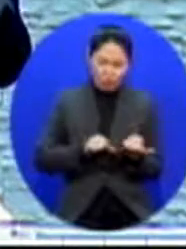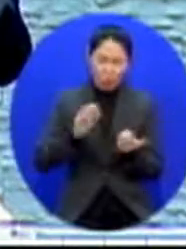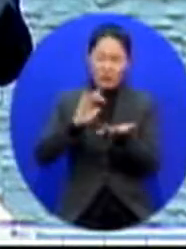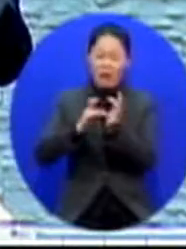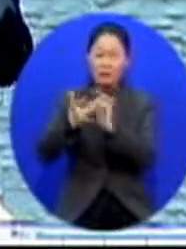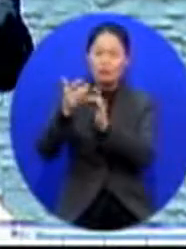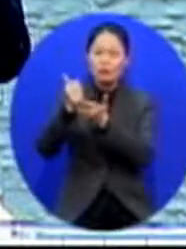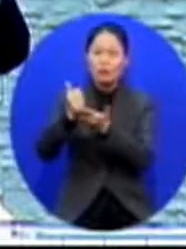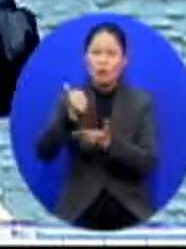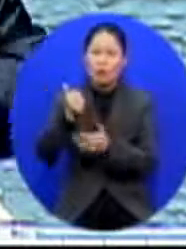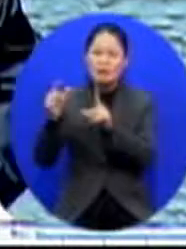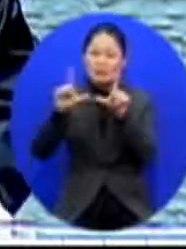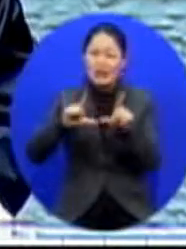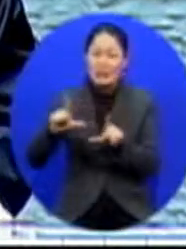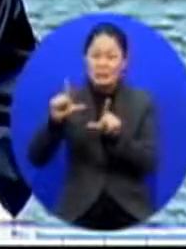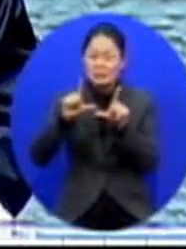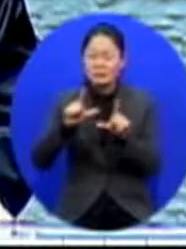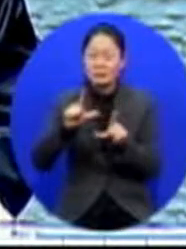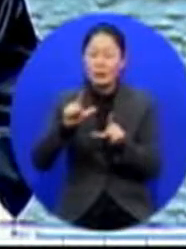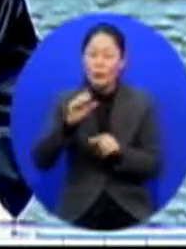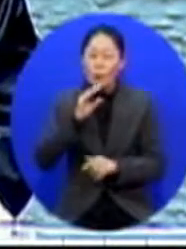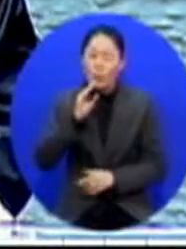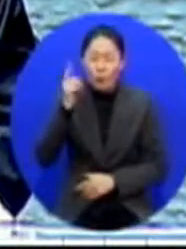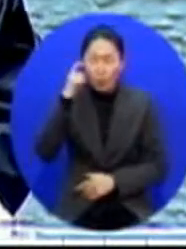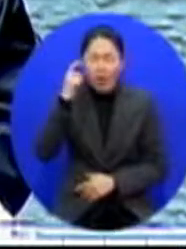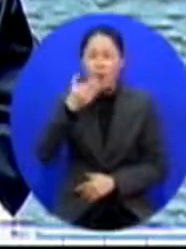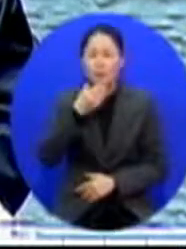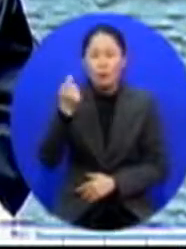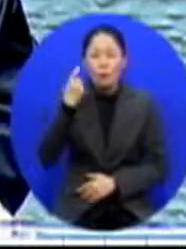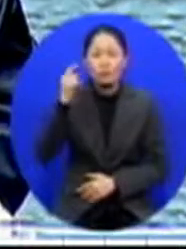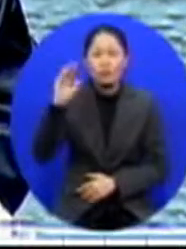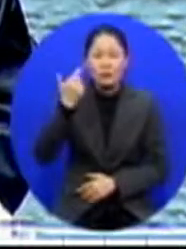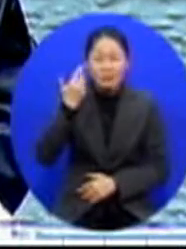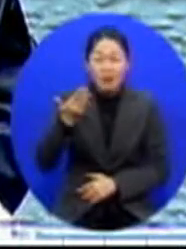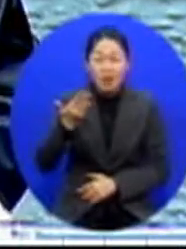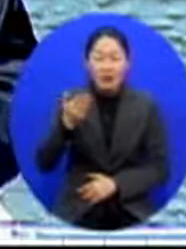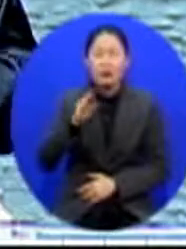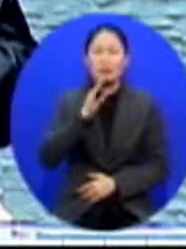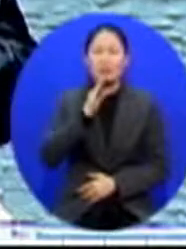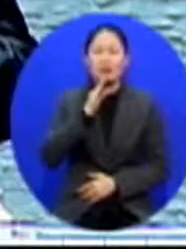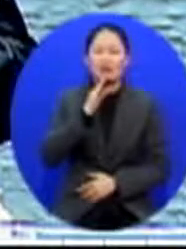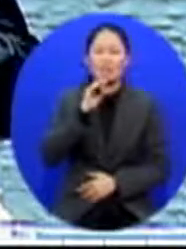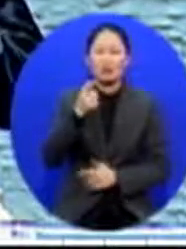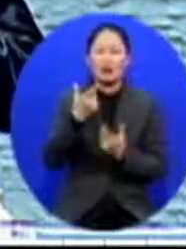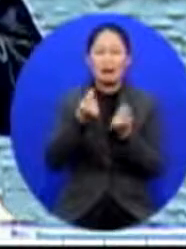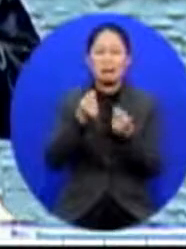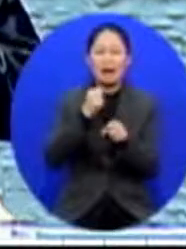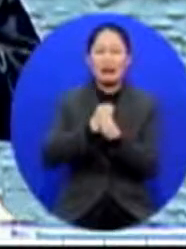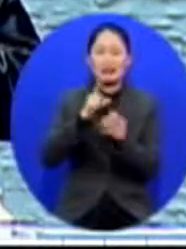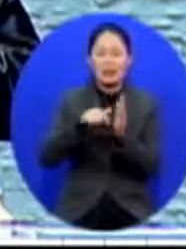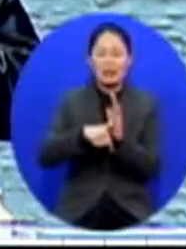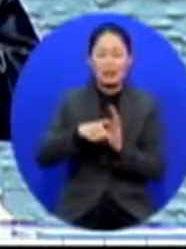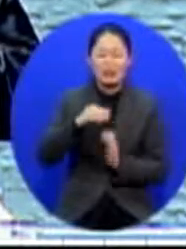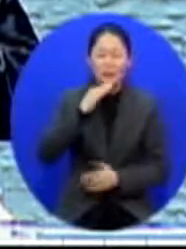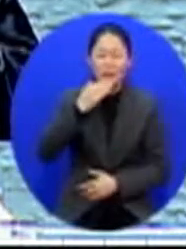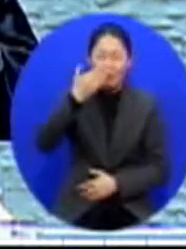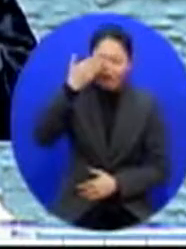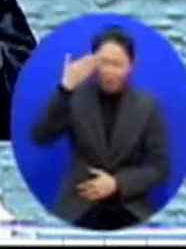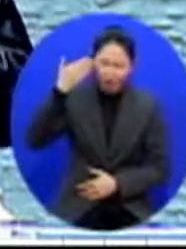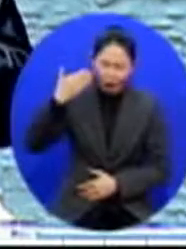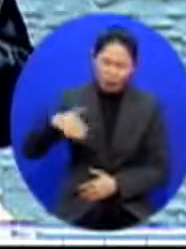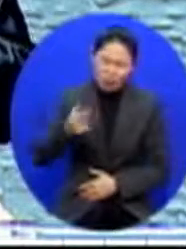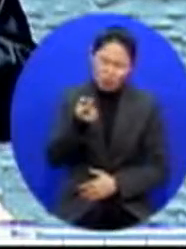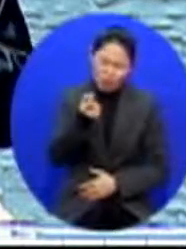사는 것이 왜 복음 입니까 그래야 겨우 이젤 나를 위해 살지 않고